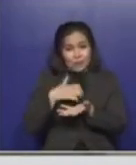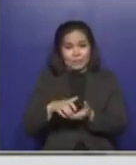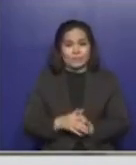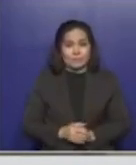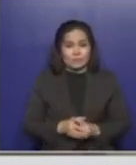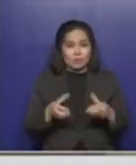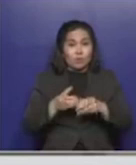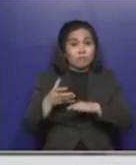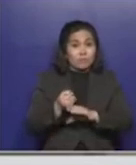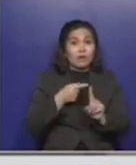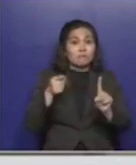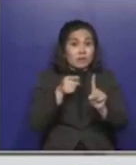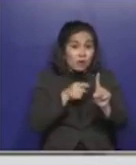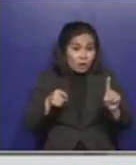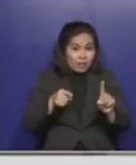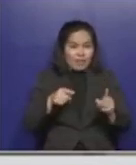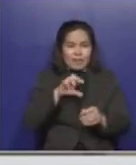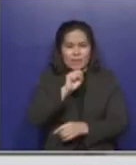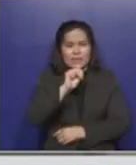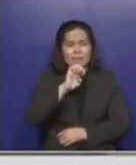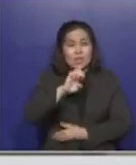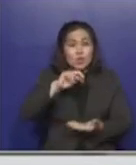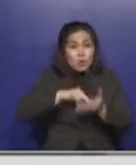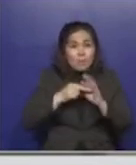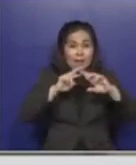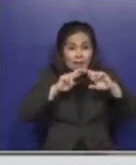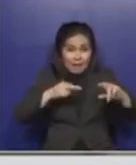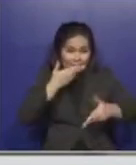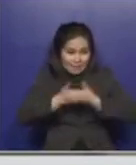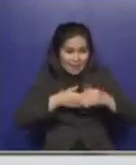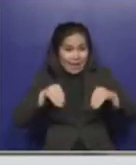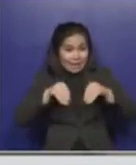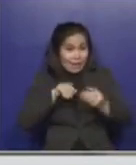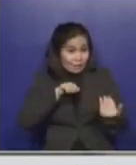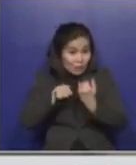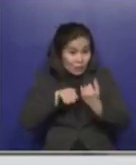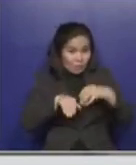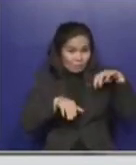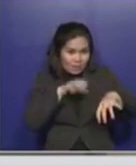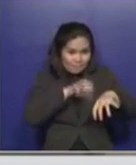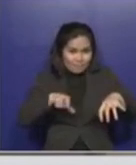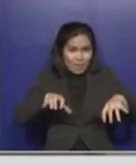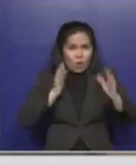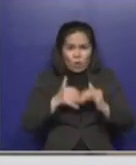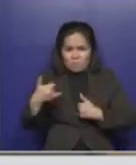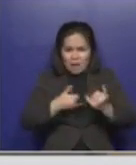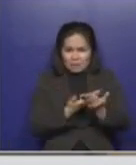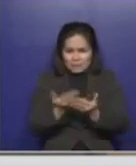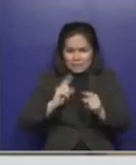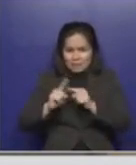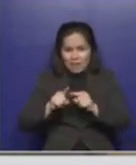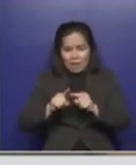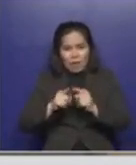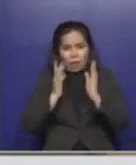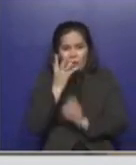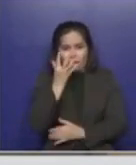รคก้าวไกลหมายถึงร้านฮาร์ดแวร์ริมถนนนะคะที่ลูกค้าลดลงมาเป็นเดือนแล้วนะคะเราหมายถึ